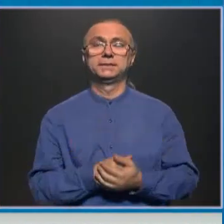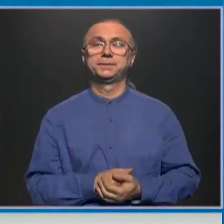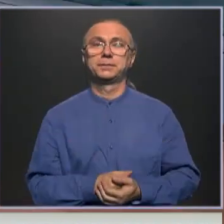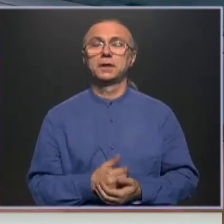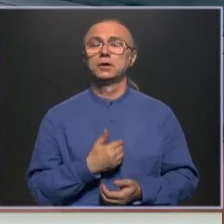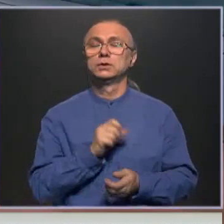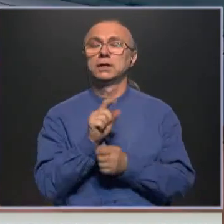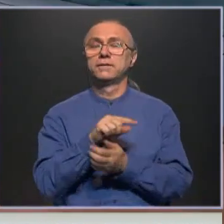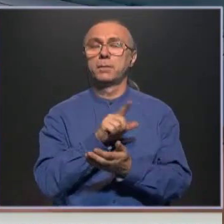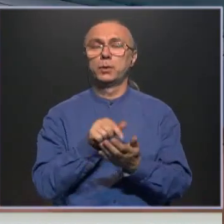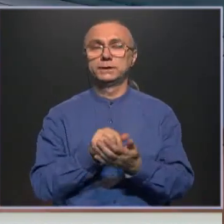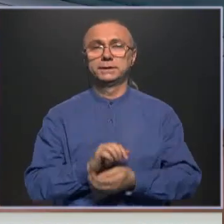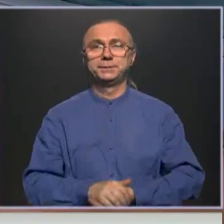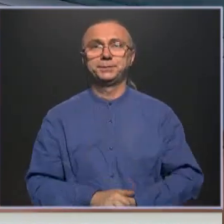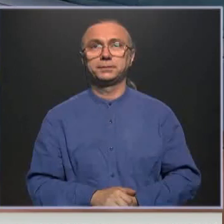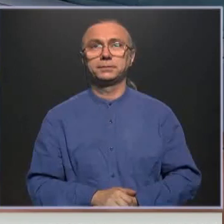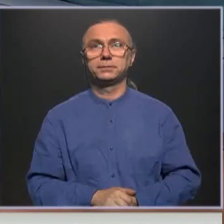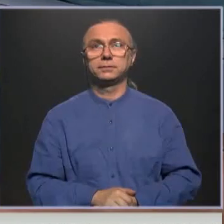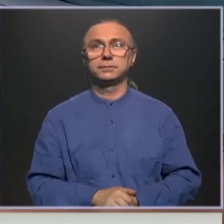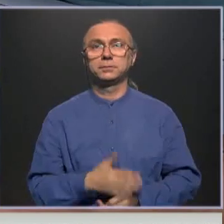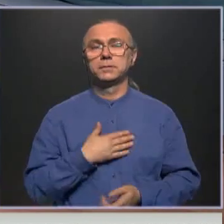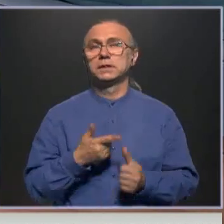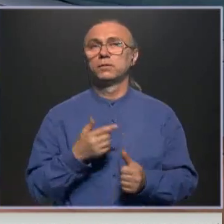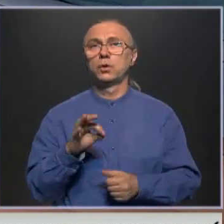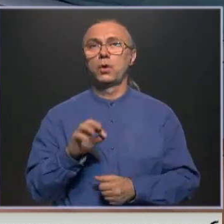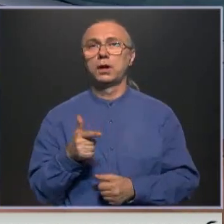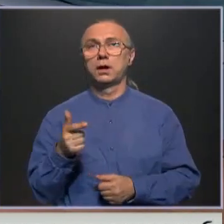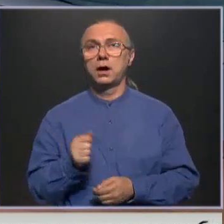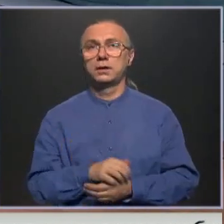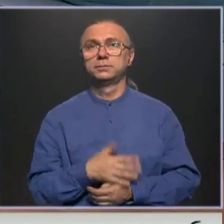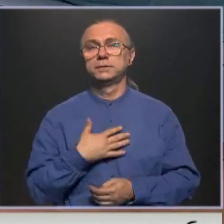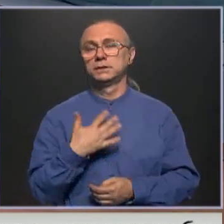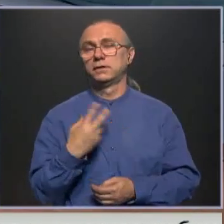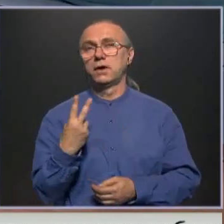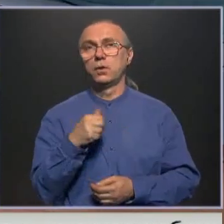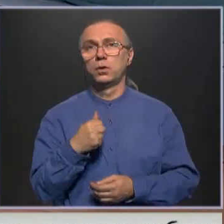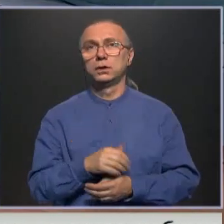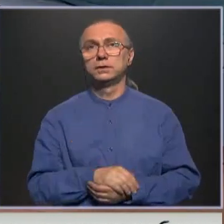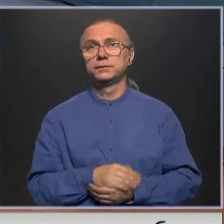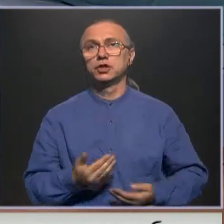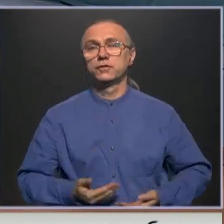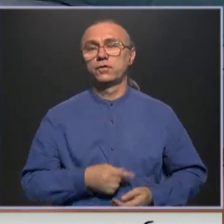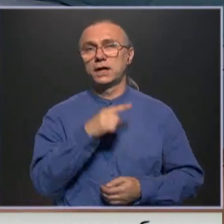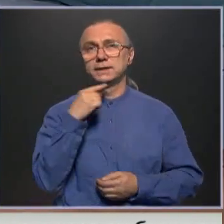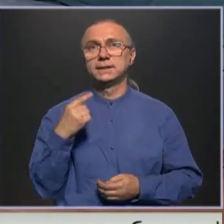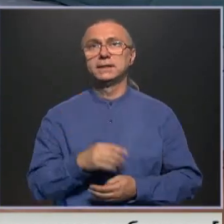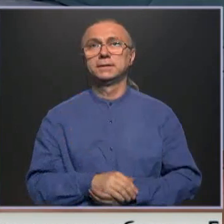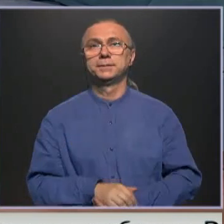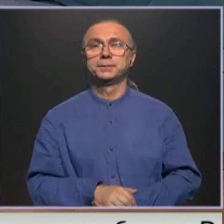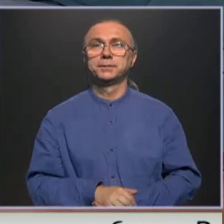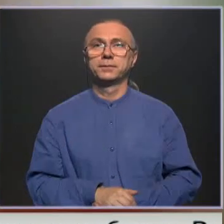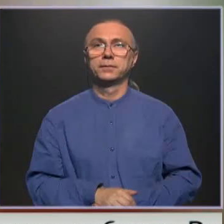задать вопрос. Меня зовут Ольга, мне 52 года, я живу в России.